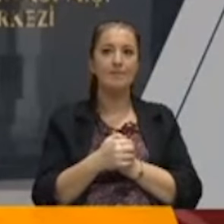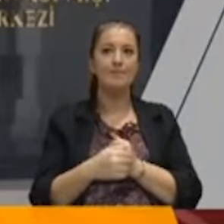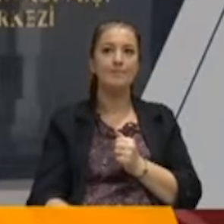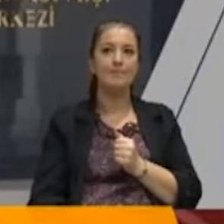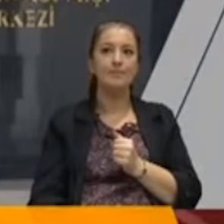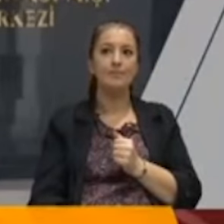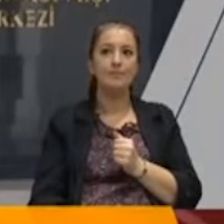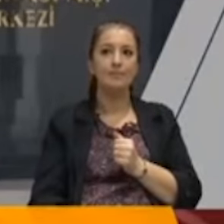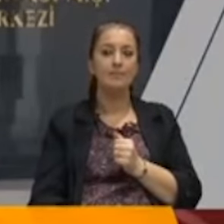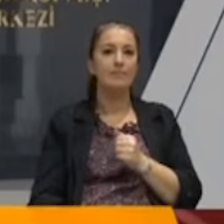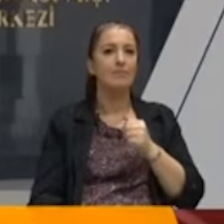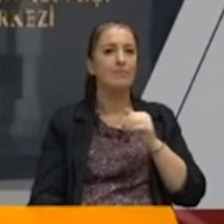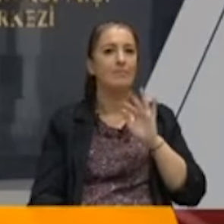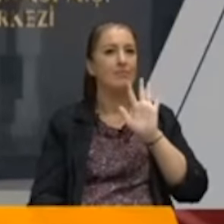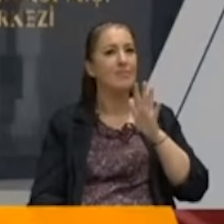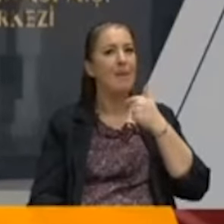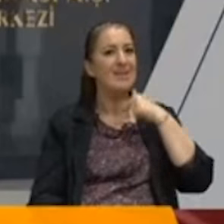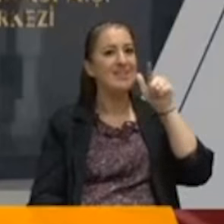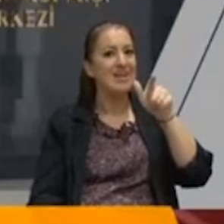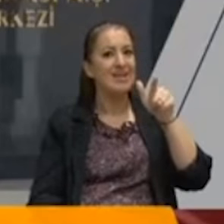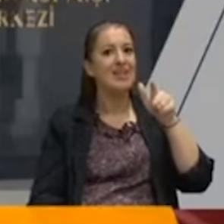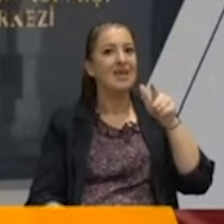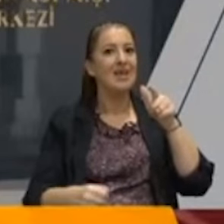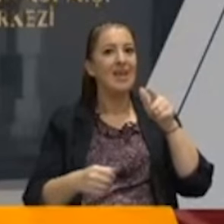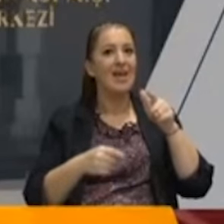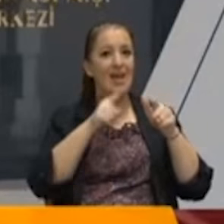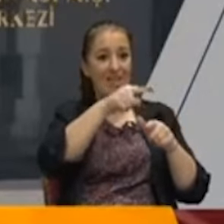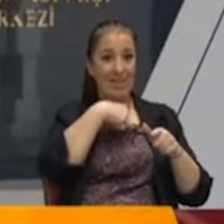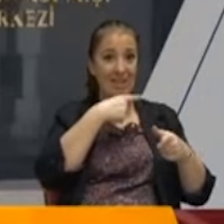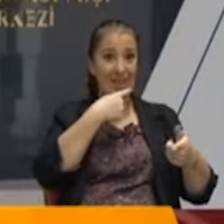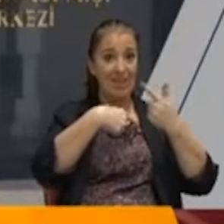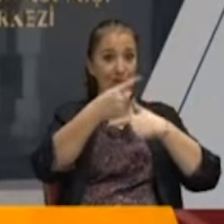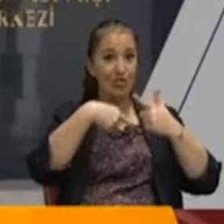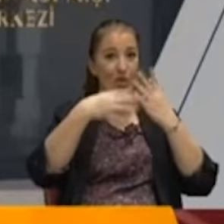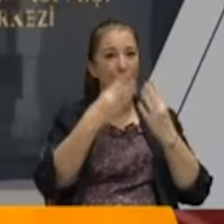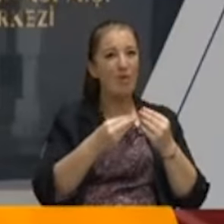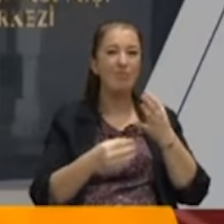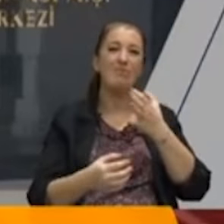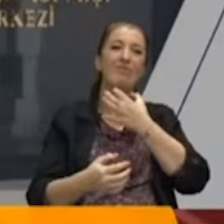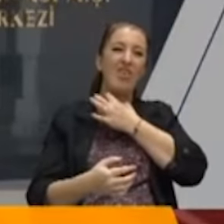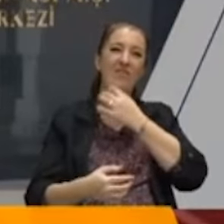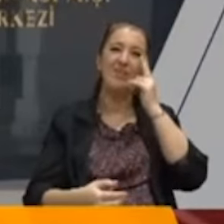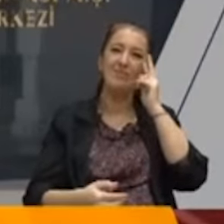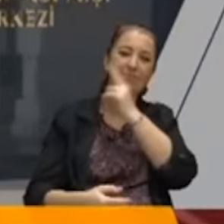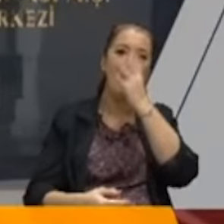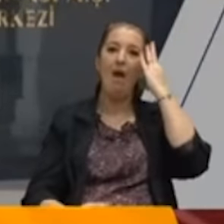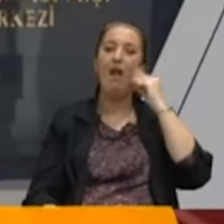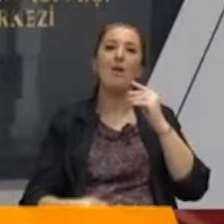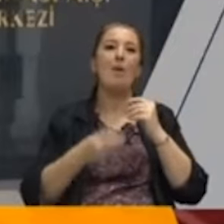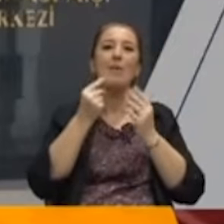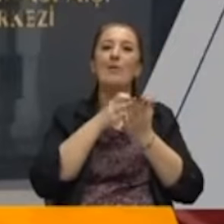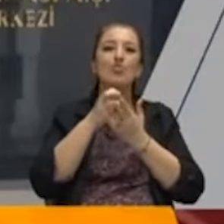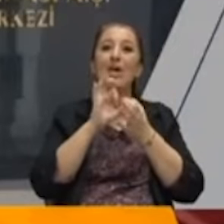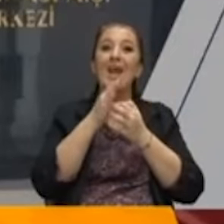Bak, yerinde olsam bütçeyi öğrenmeye çabalarım. Yerinde olsam bütçe disiplinini anlamaya çalışırım. Anlatabilir